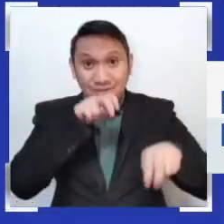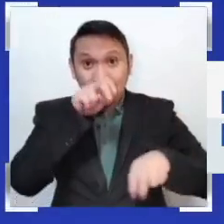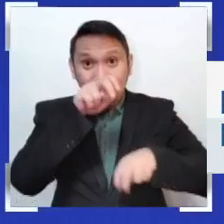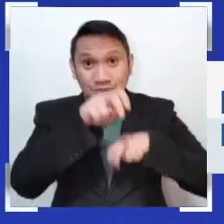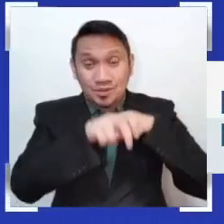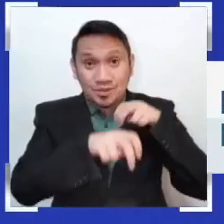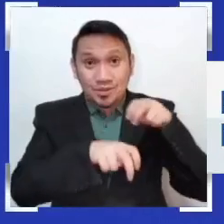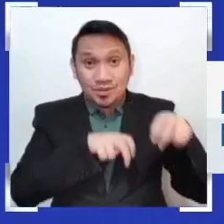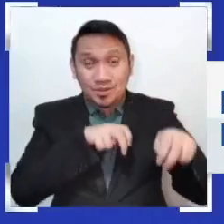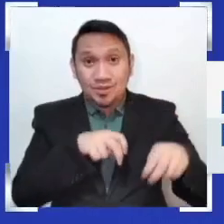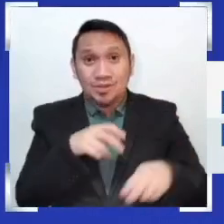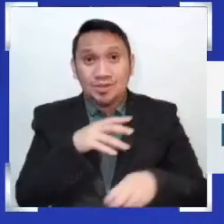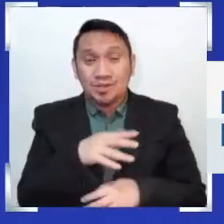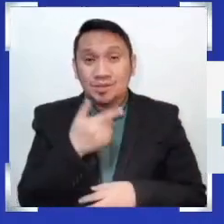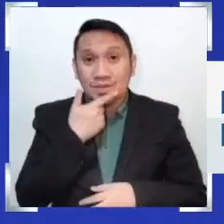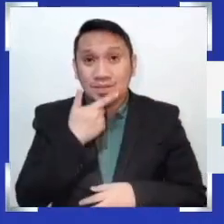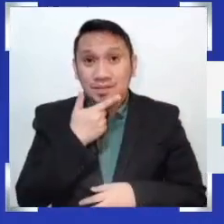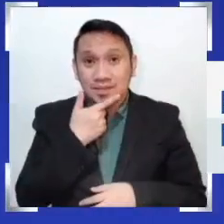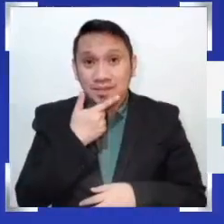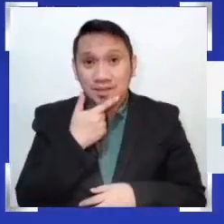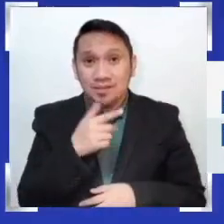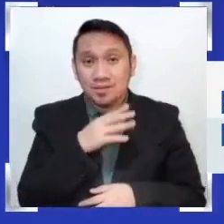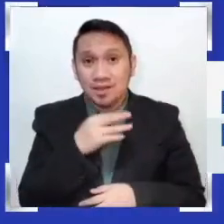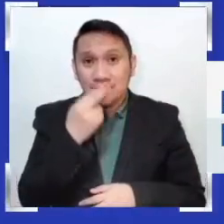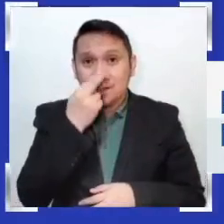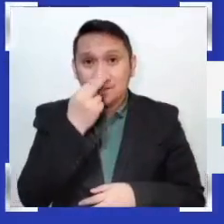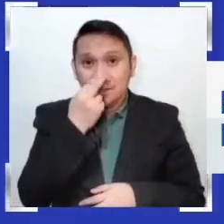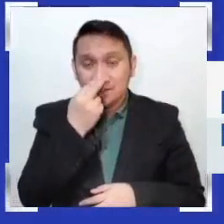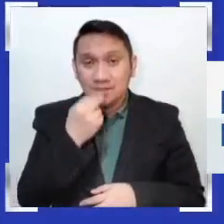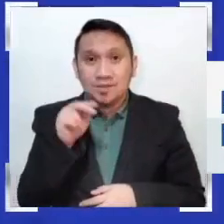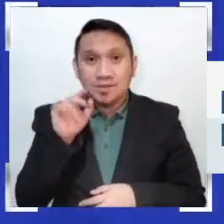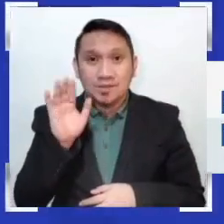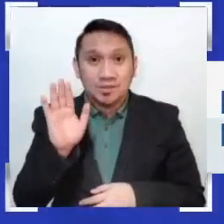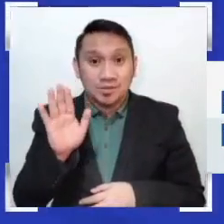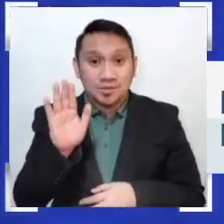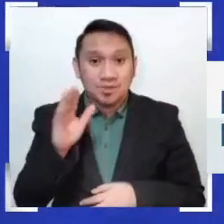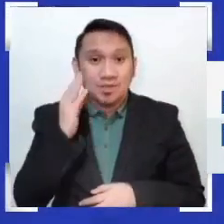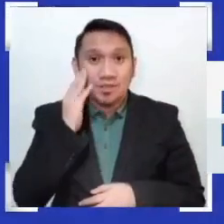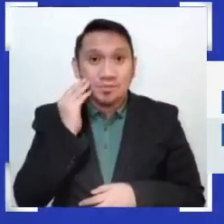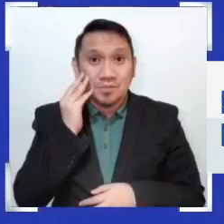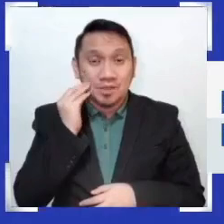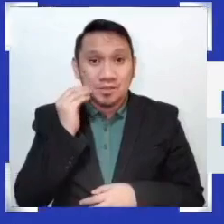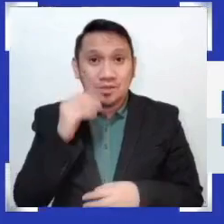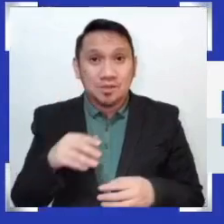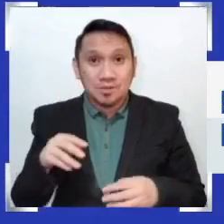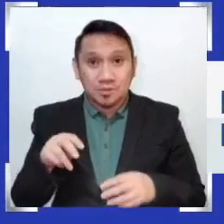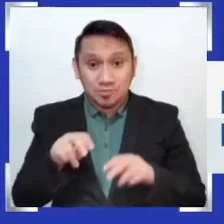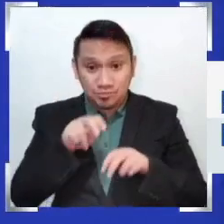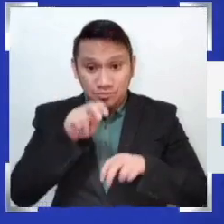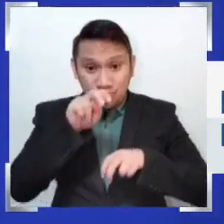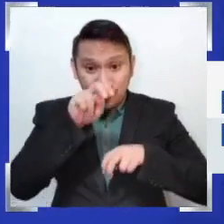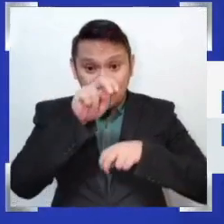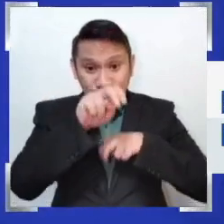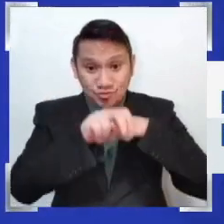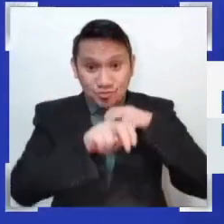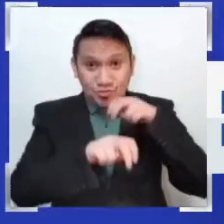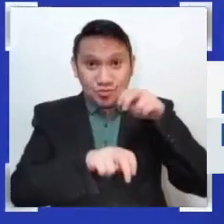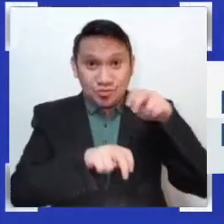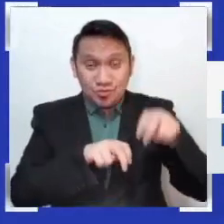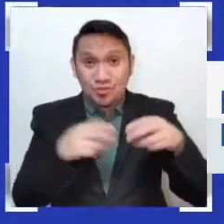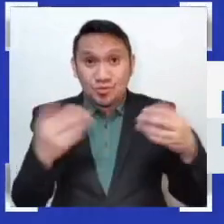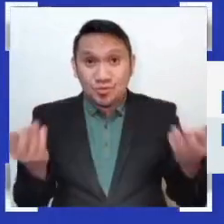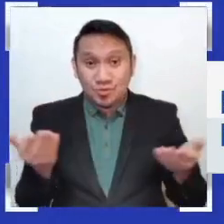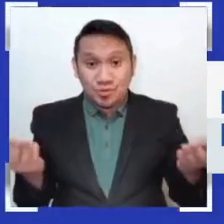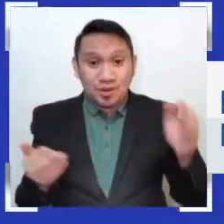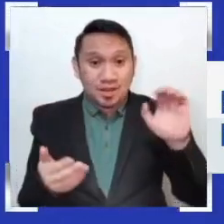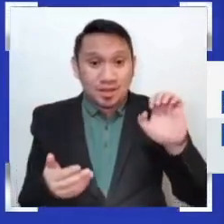idinadaan na lang sa tawanan at biruan ang kanilang sitwasyon. Habang umaakyat ang amusement ride na yan sa Enchanted Kingdom, siya